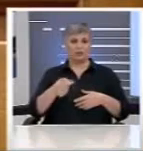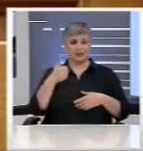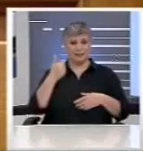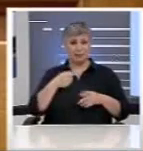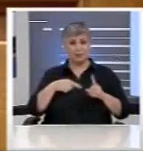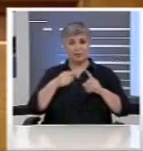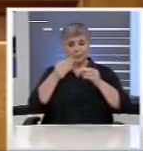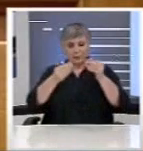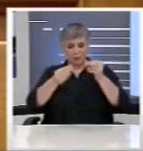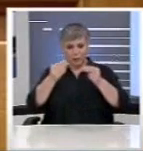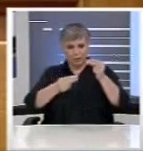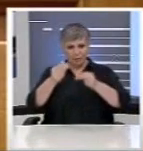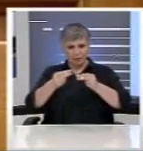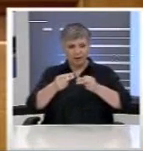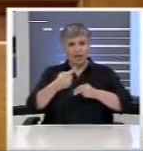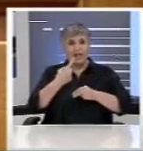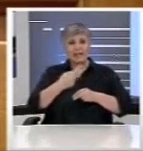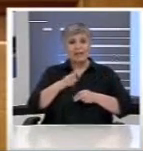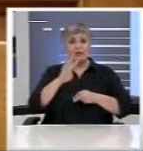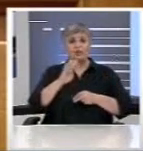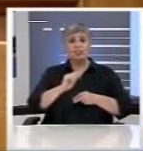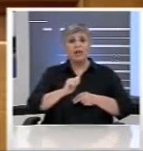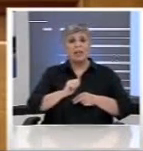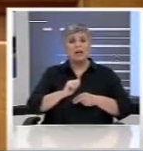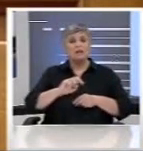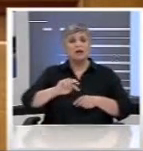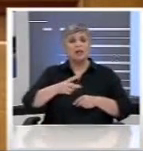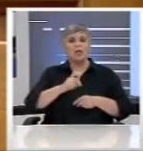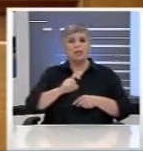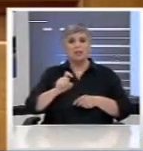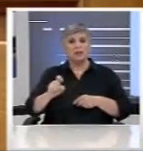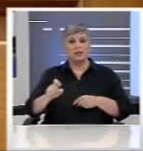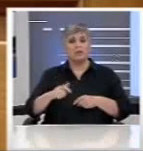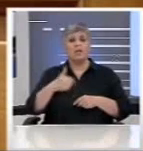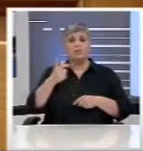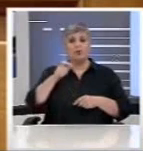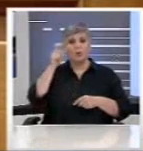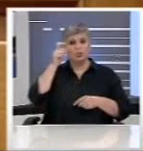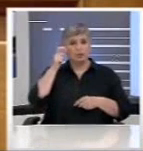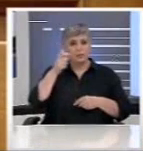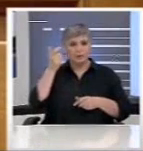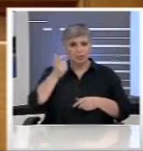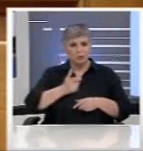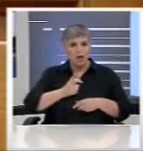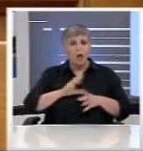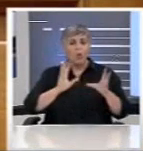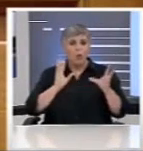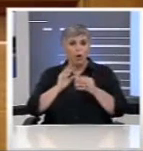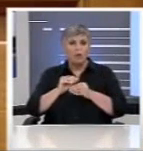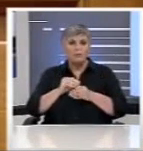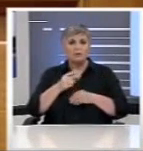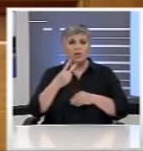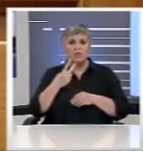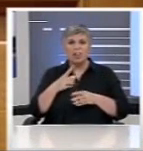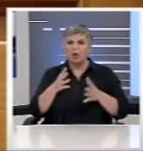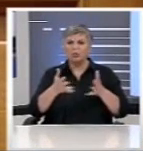τα 140 δις του δανείου που συνύψατε, που πήρε ο κ. Σαμαράς, τότε μας κάνει 222 δις. Αυτό